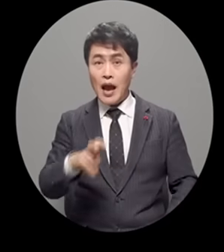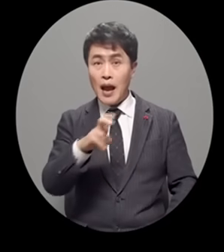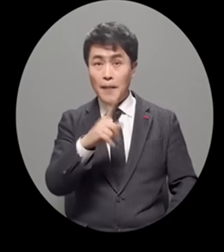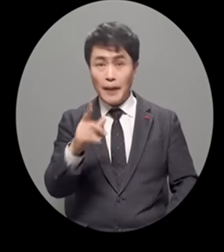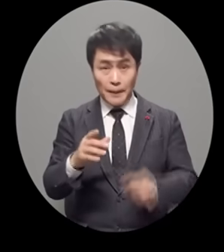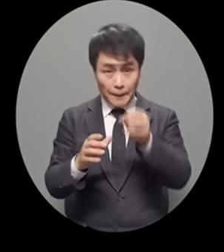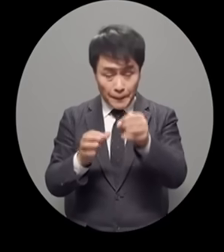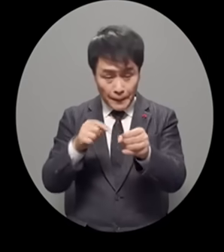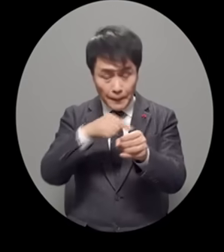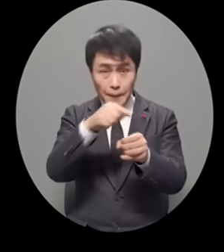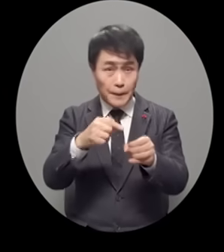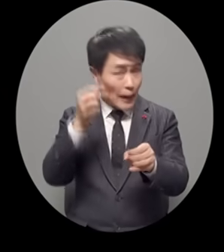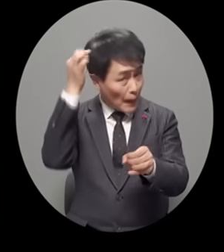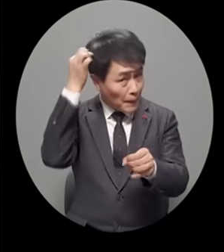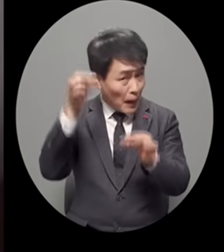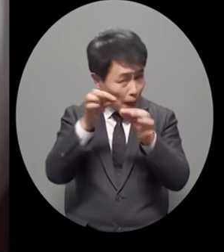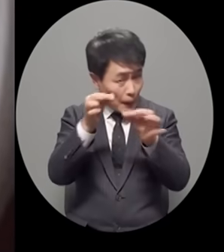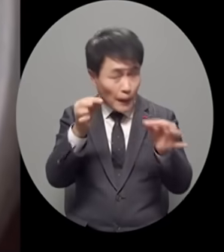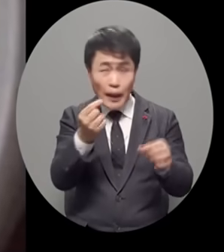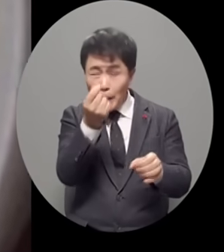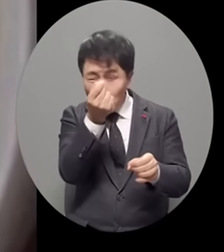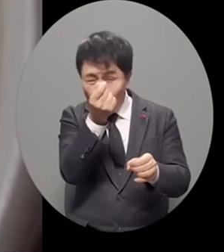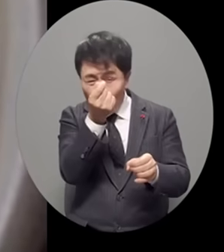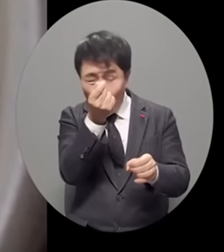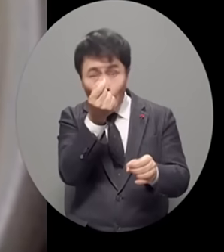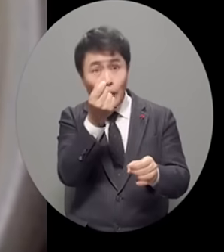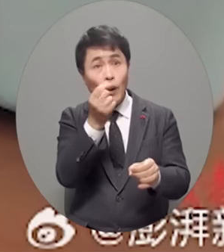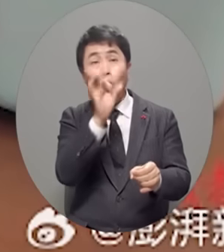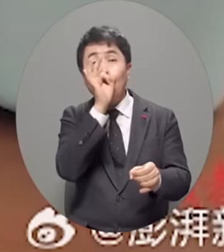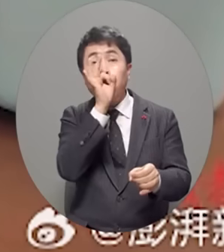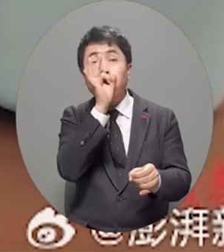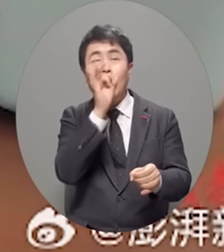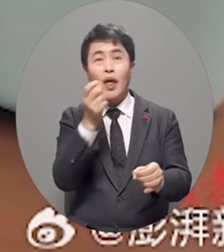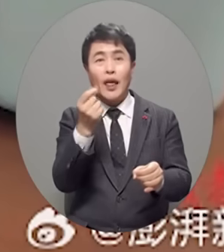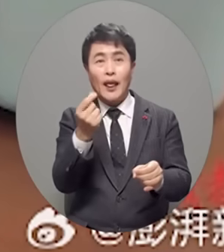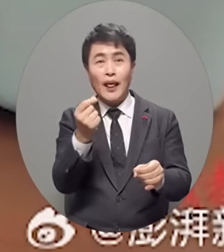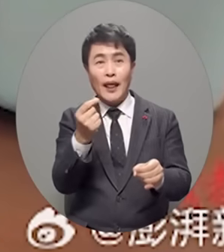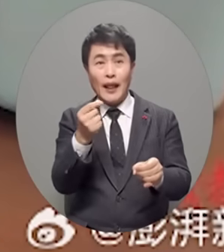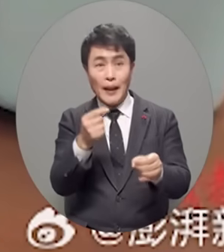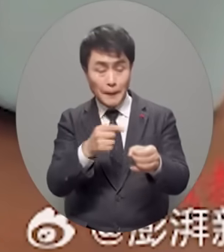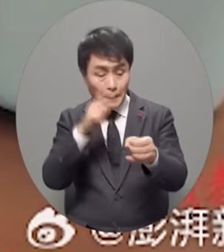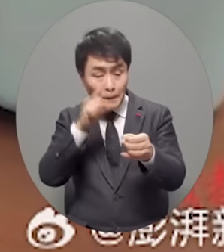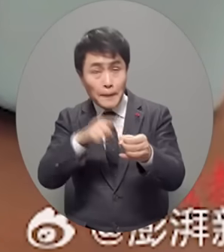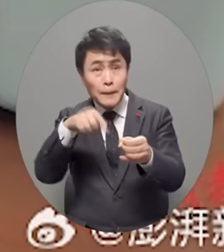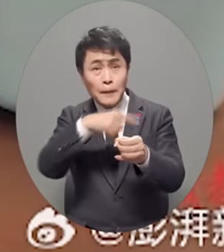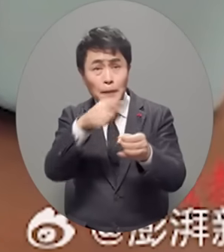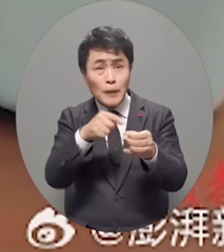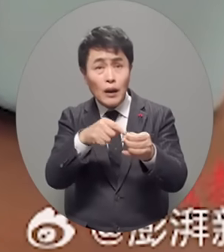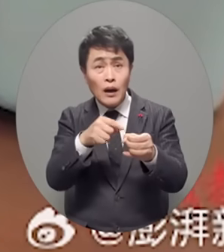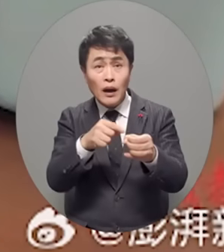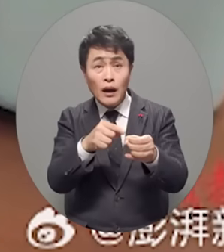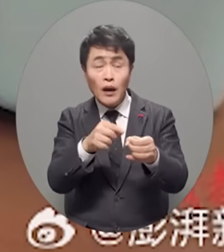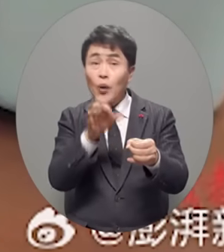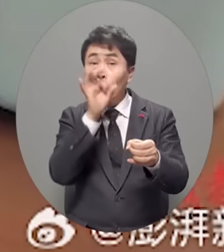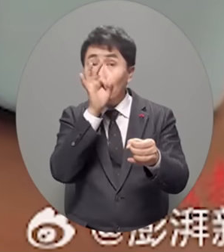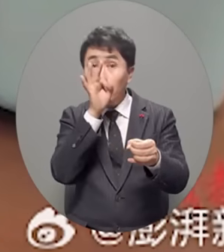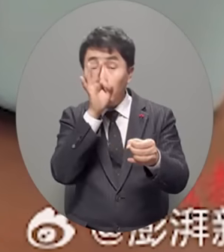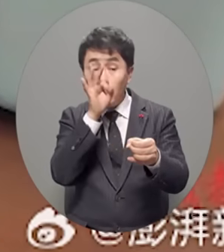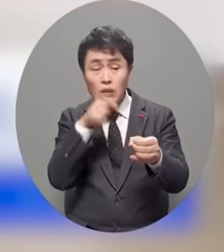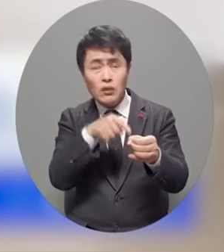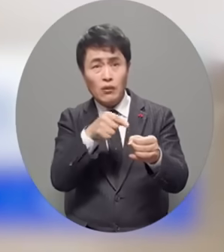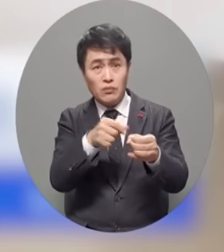병바닥에 머리카락 굵기의 작은 구멍이 보입니다. 라벨이 붙어있던 자리에 구멍이 뚫려있는 병도